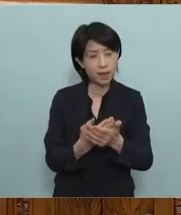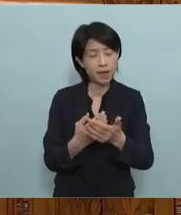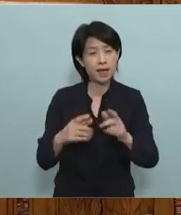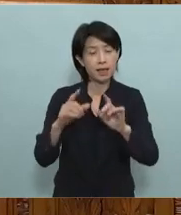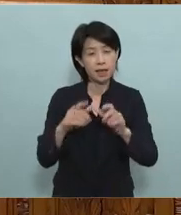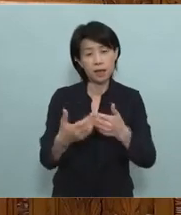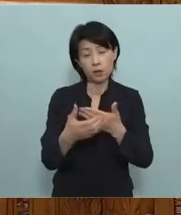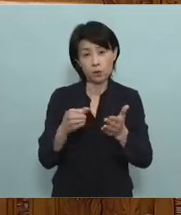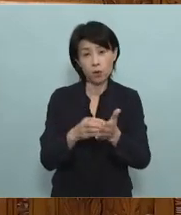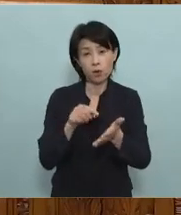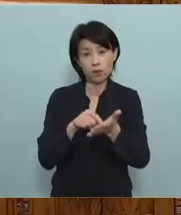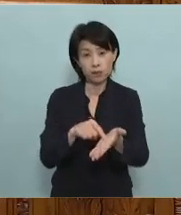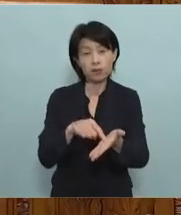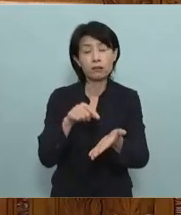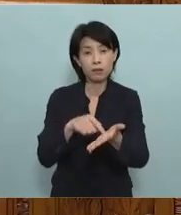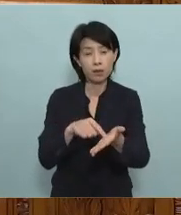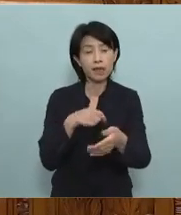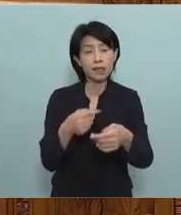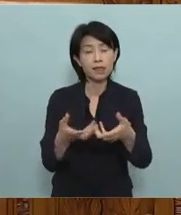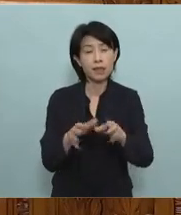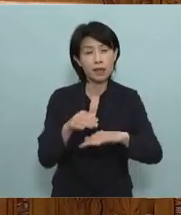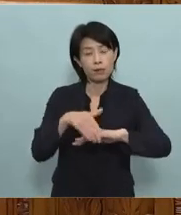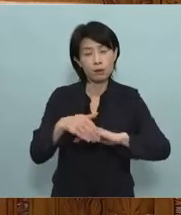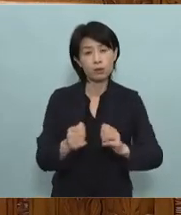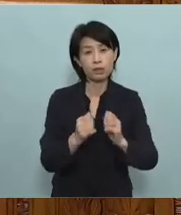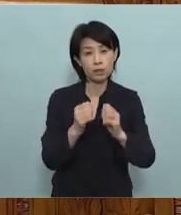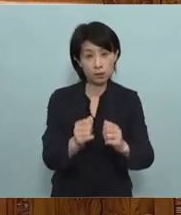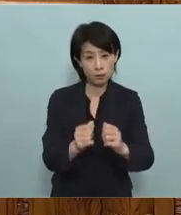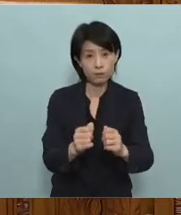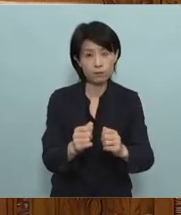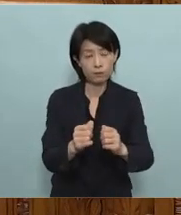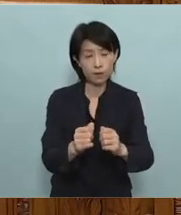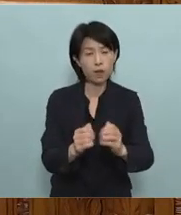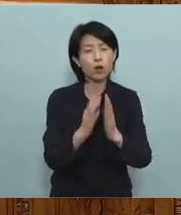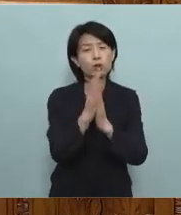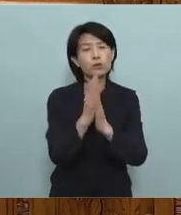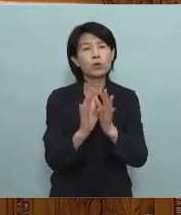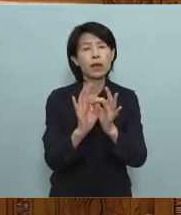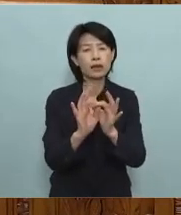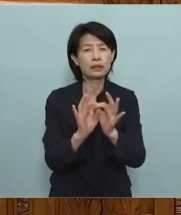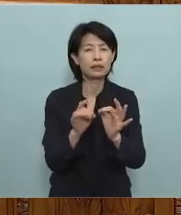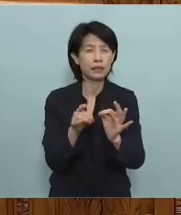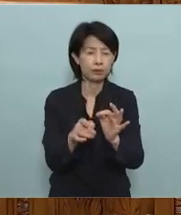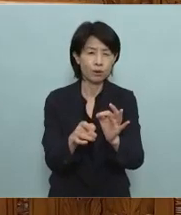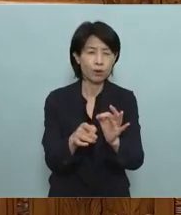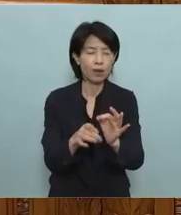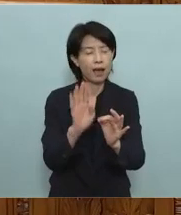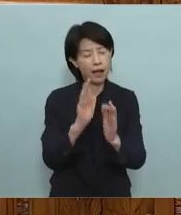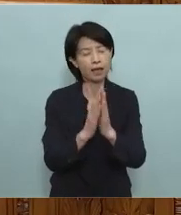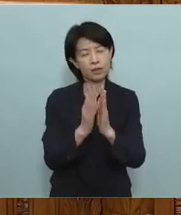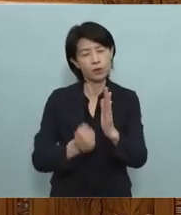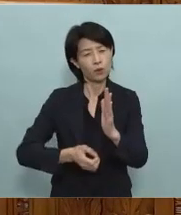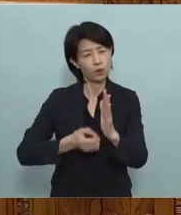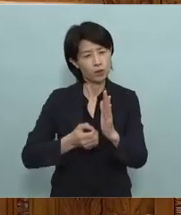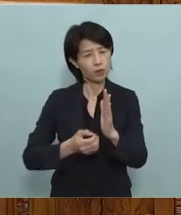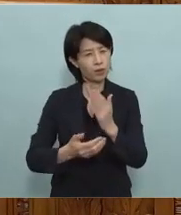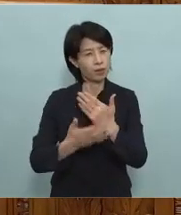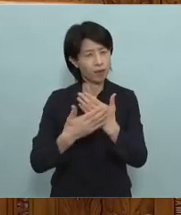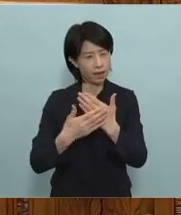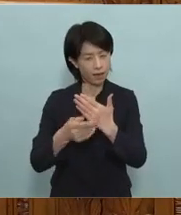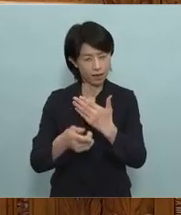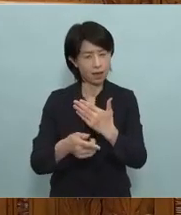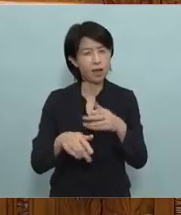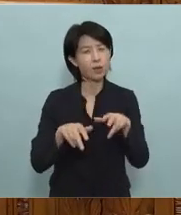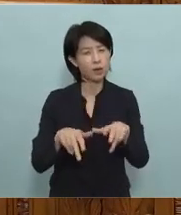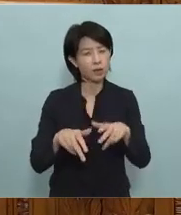請のために、自治体などの窓口に相談に行っても、宗教の話になると、信教の自由を盾に行政から